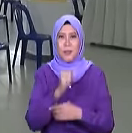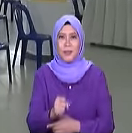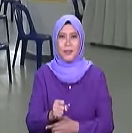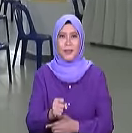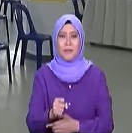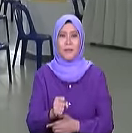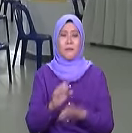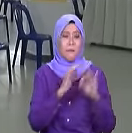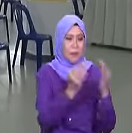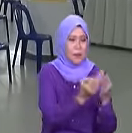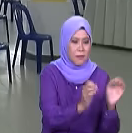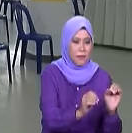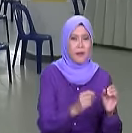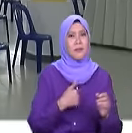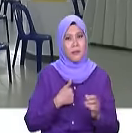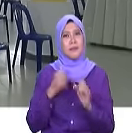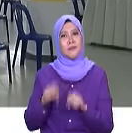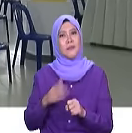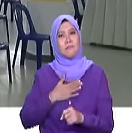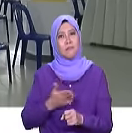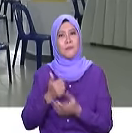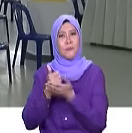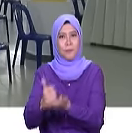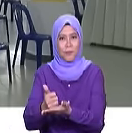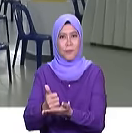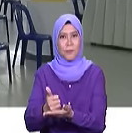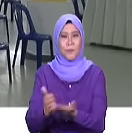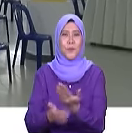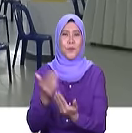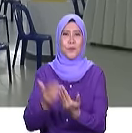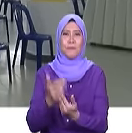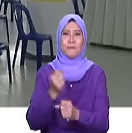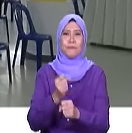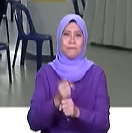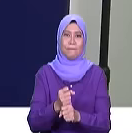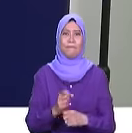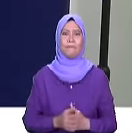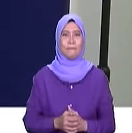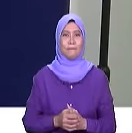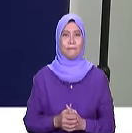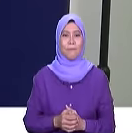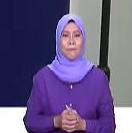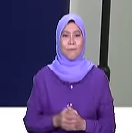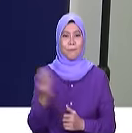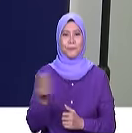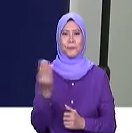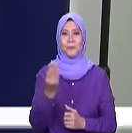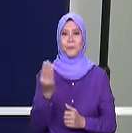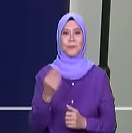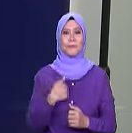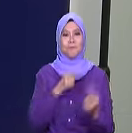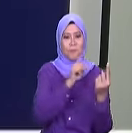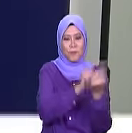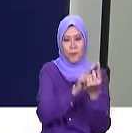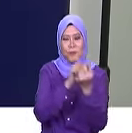tak ada waris bawa kan, saya boleh bantu dia orang. Memudahkan perjalanan mereka. Biasalah kan kita bertemu